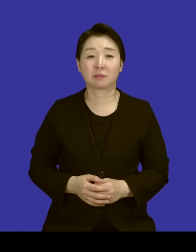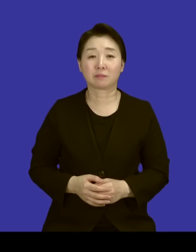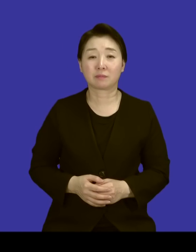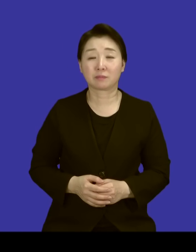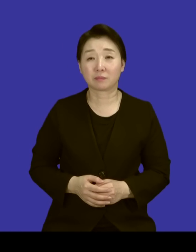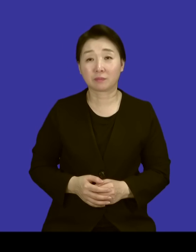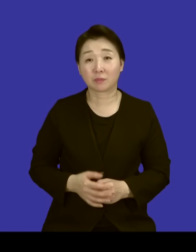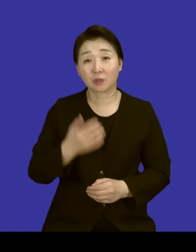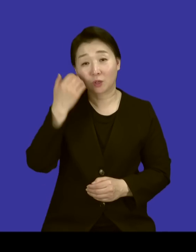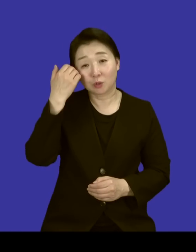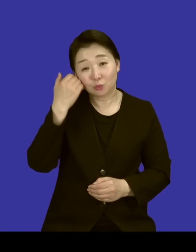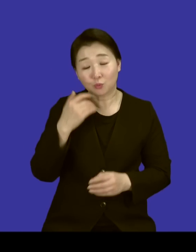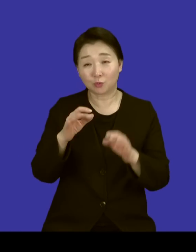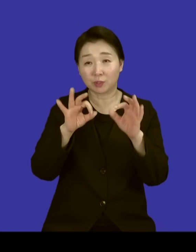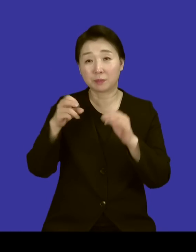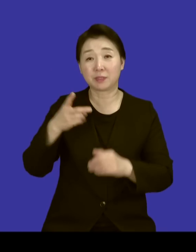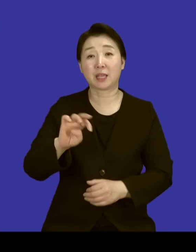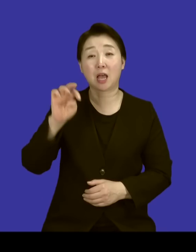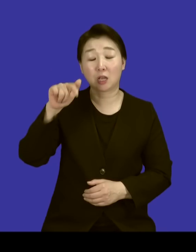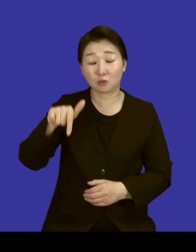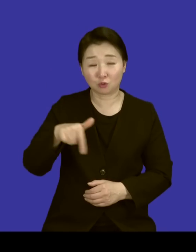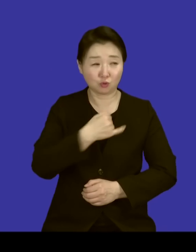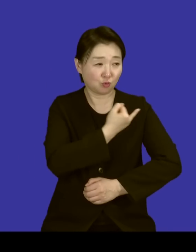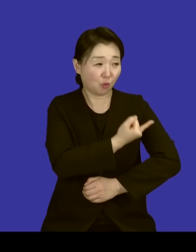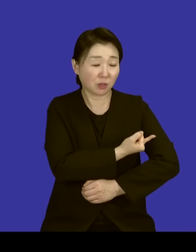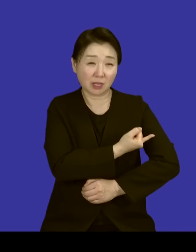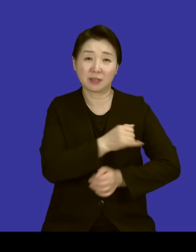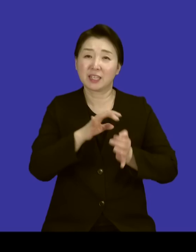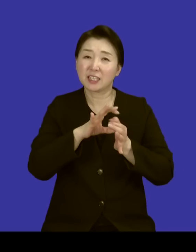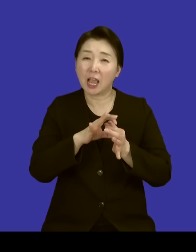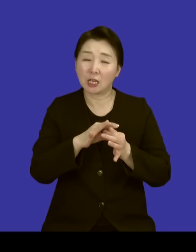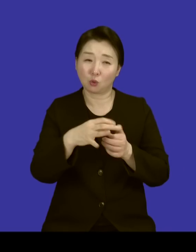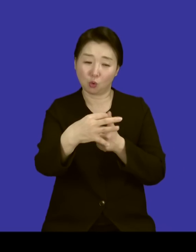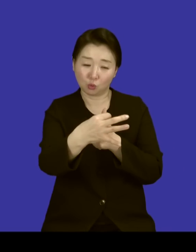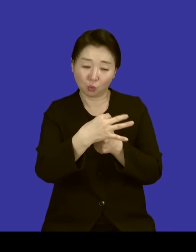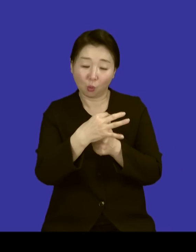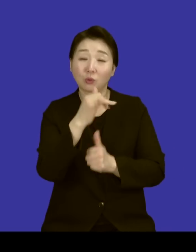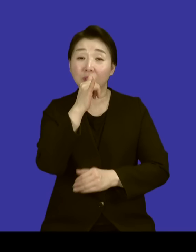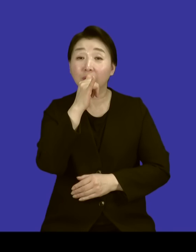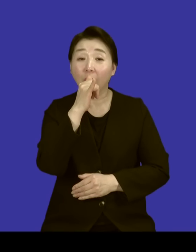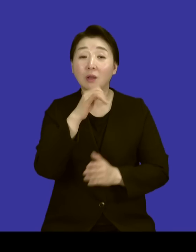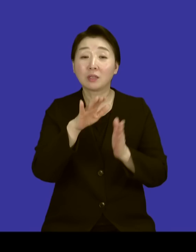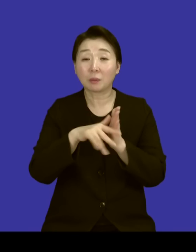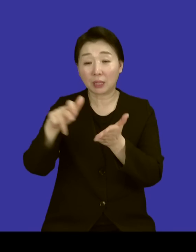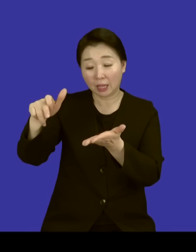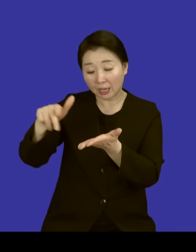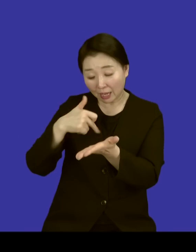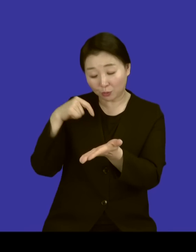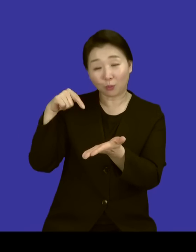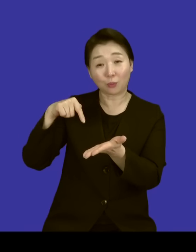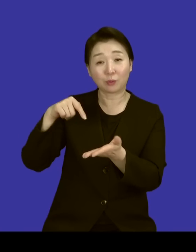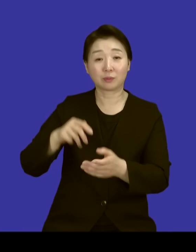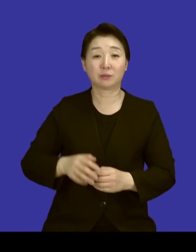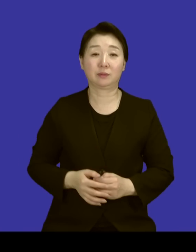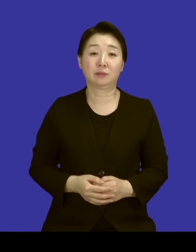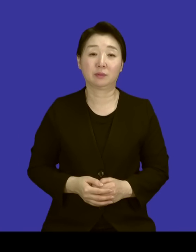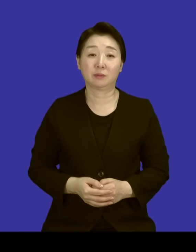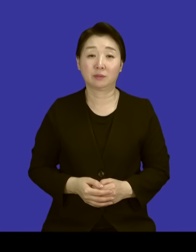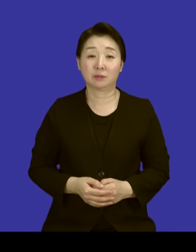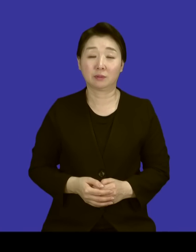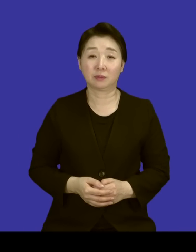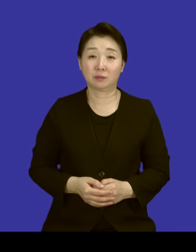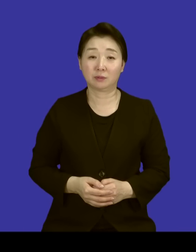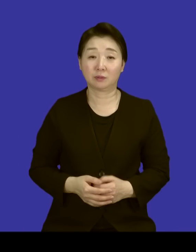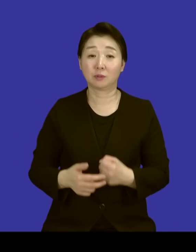그 김상숙 권사님이라는 분이 저희를 꾸준히 후원하시는 분이 네. 마침 제게 그날 카톡을 하나 딱 보내셨는데 네.